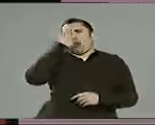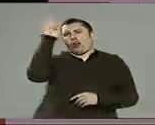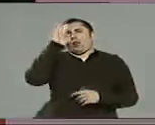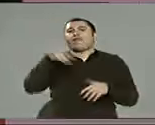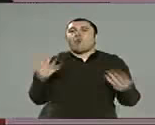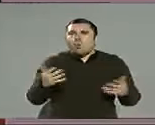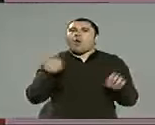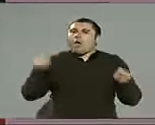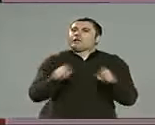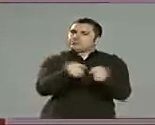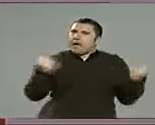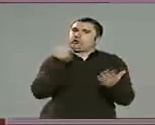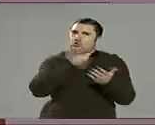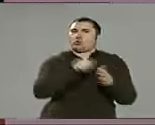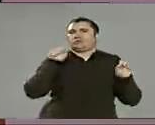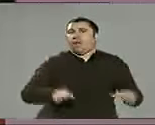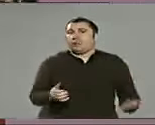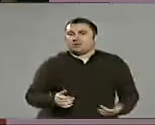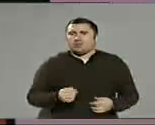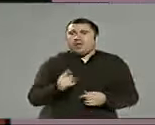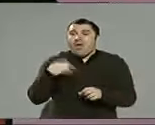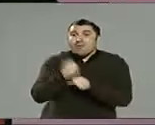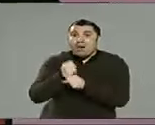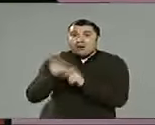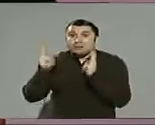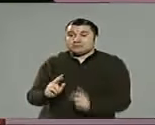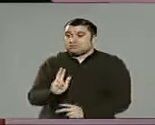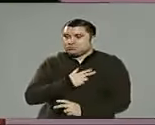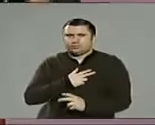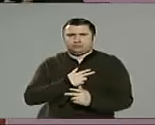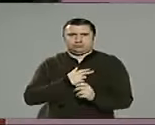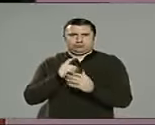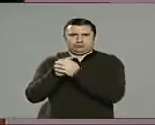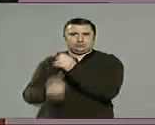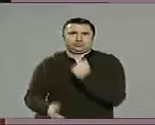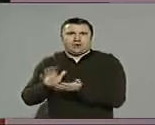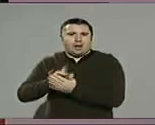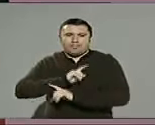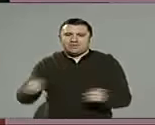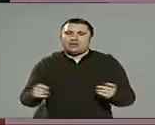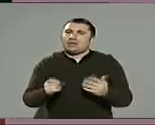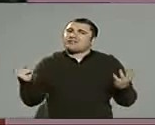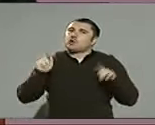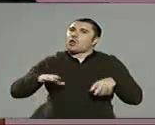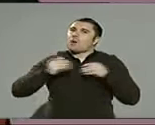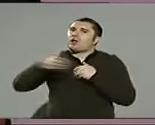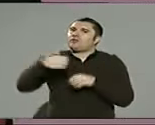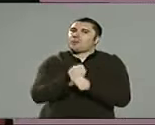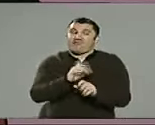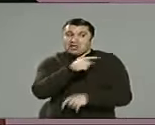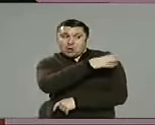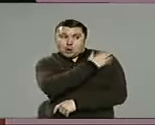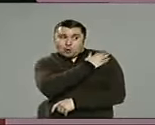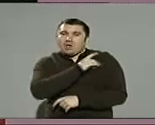Wenn man das machen muss, dann geht es nicht. Und dann sage ich Ihnen, was wir eigentlich mal am Anfang machen wollen. Vielleicht kriegen wir dafür mal ein Lob. Wir wollen